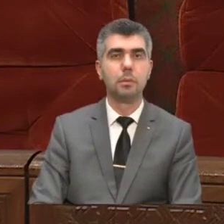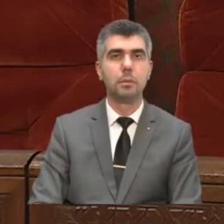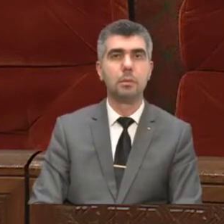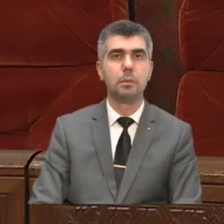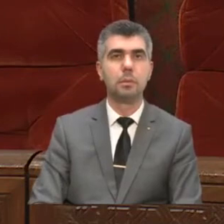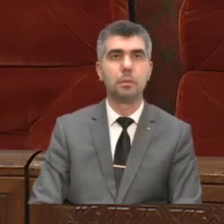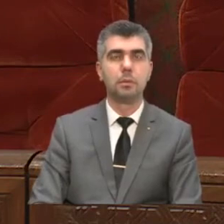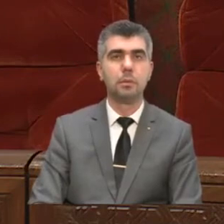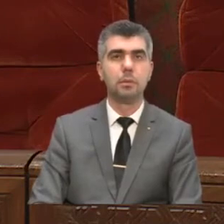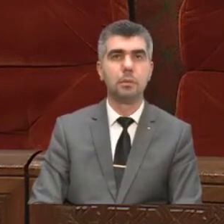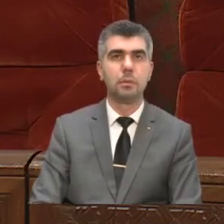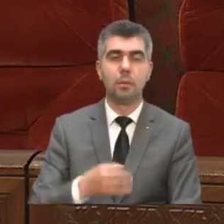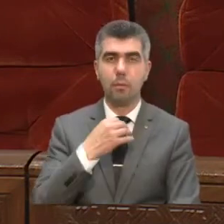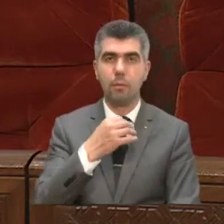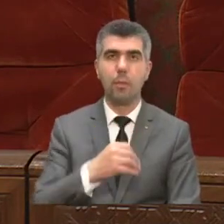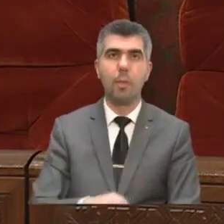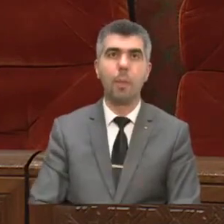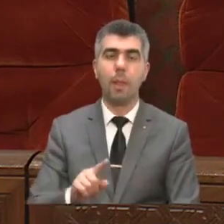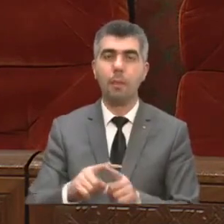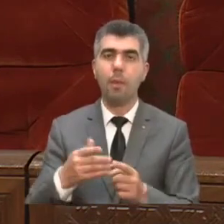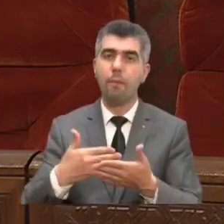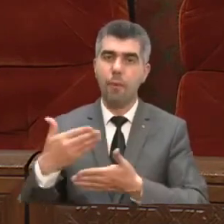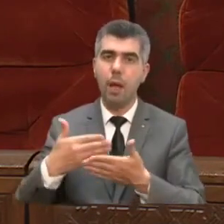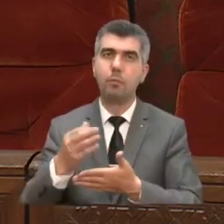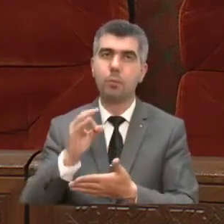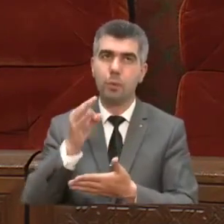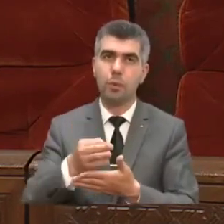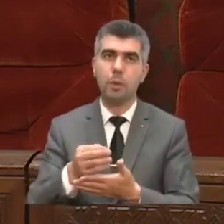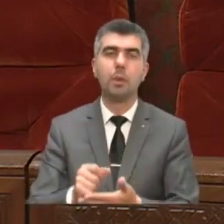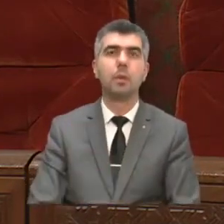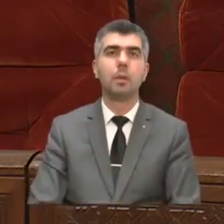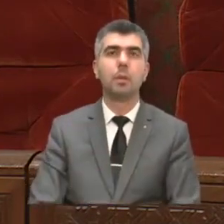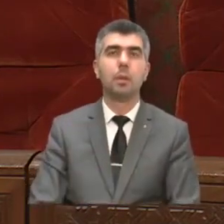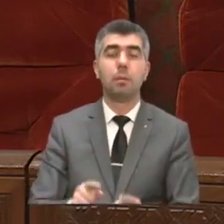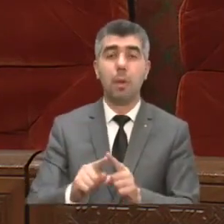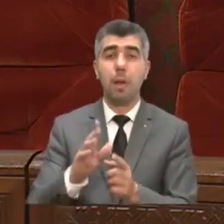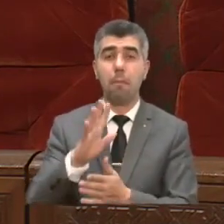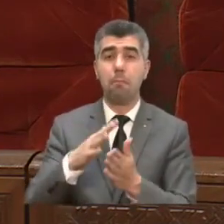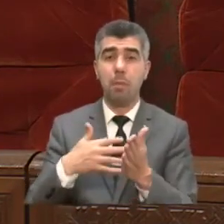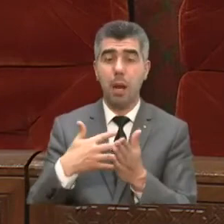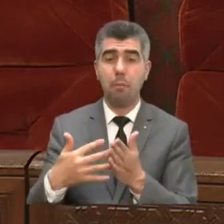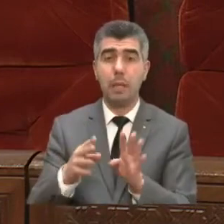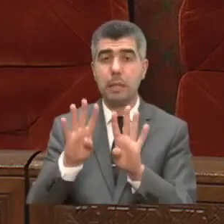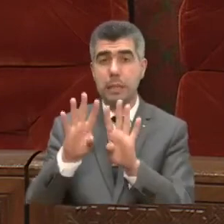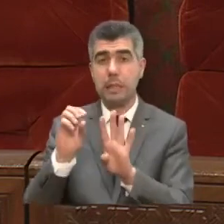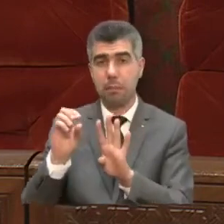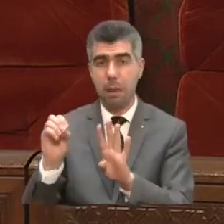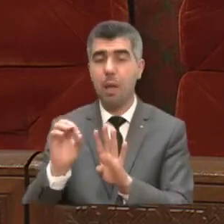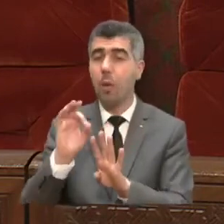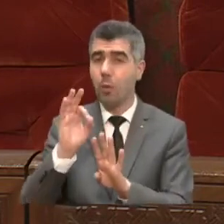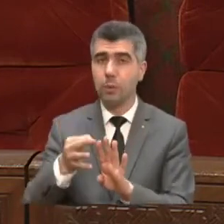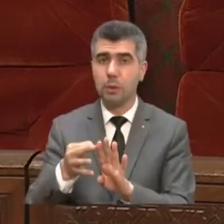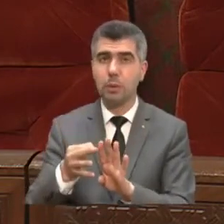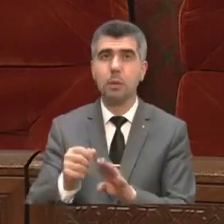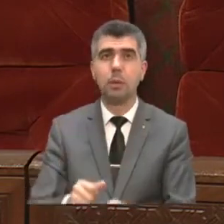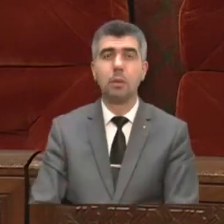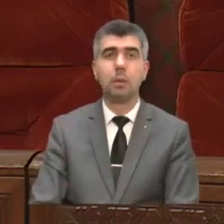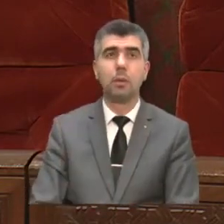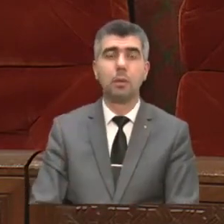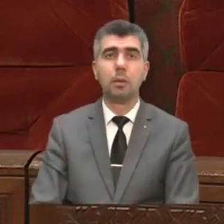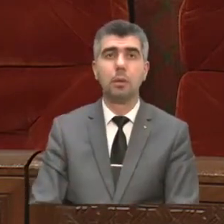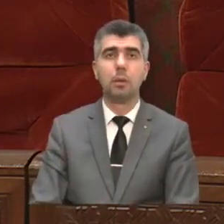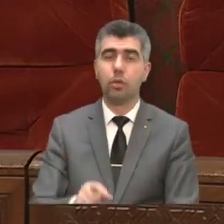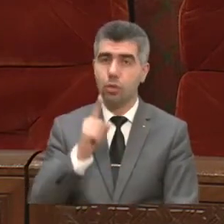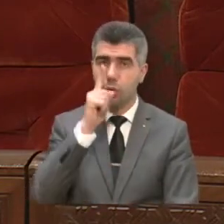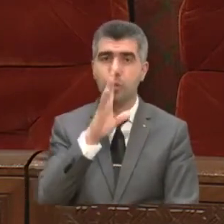شكرا سيد الرئيس. انا متفق مع السيد النائب، راه كاين خصائص كما قلت، وهذاك البرنامج ديال 800 راه ما كافيش، وراه